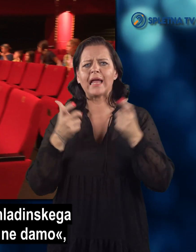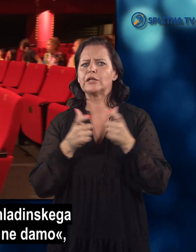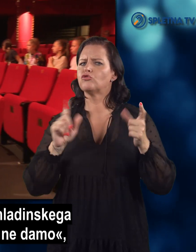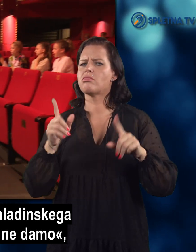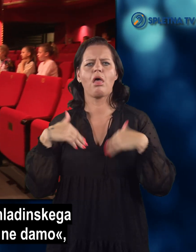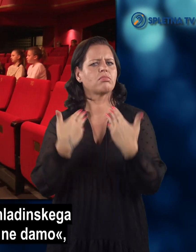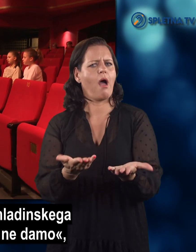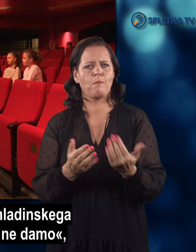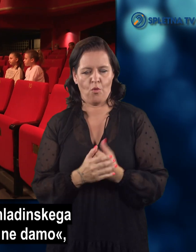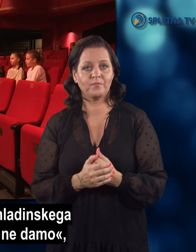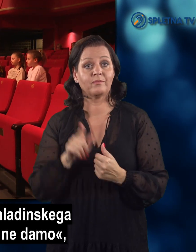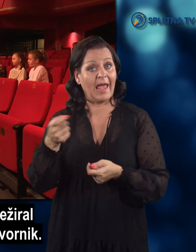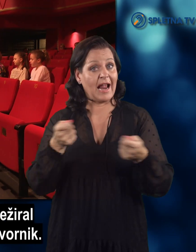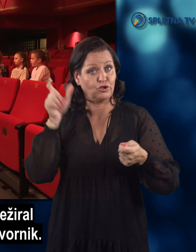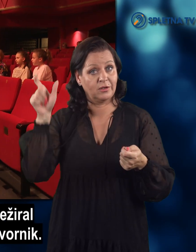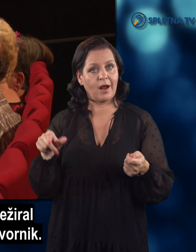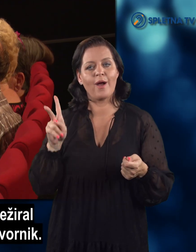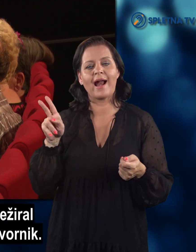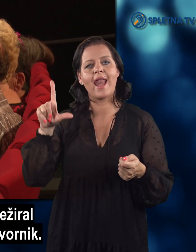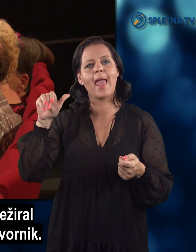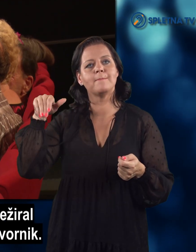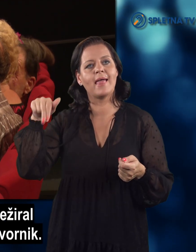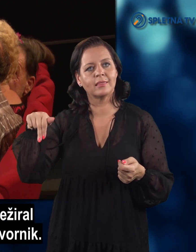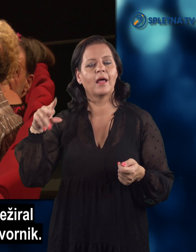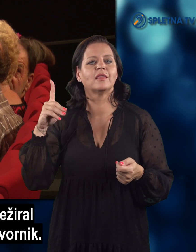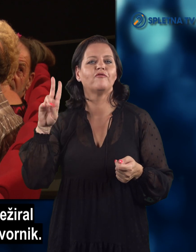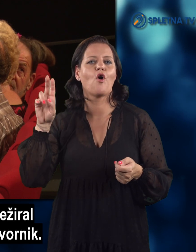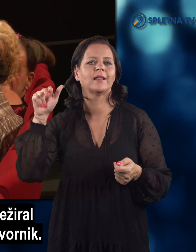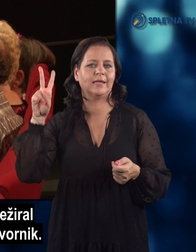ki ga je režiral Klemen Dvornik.